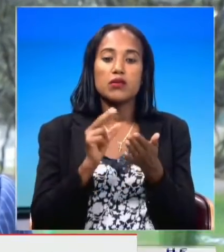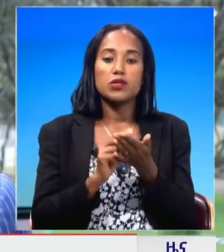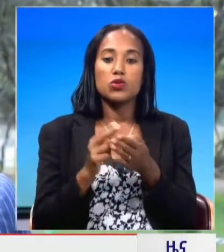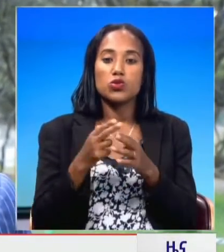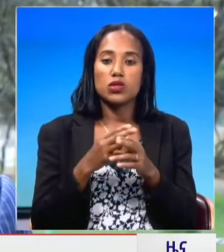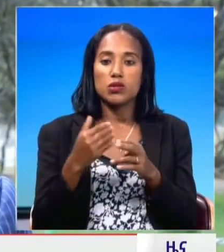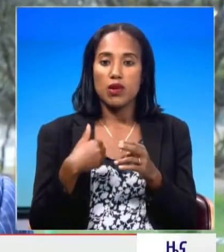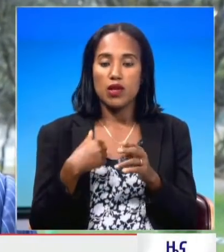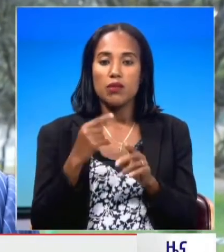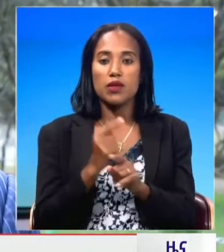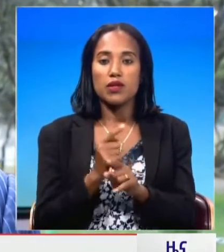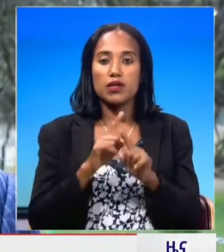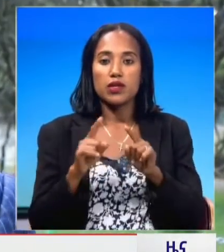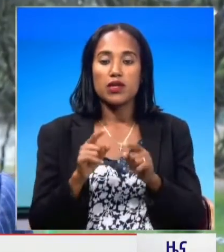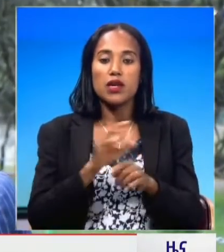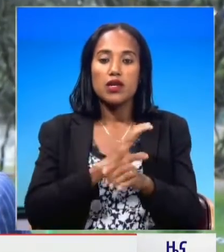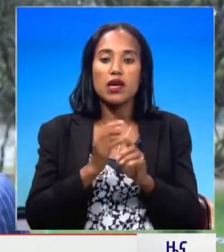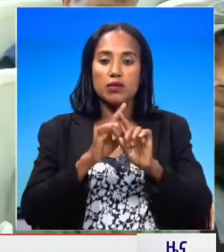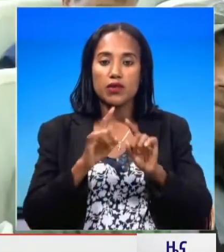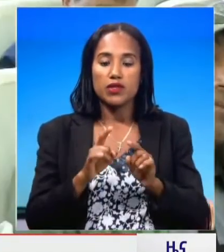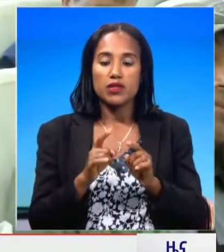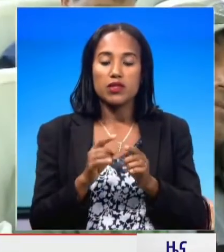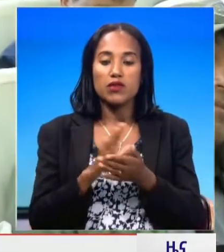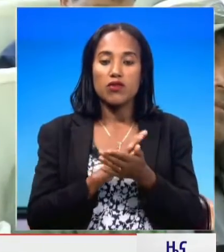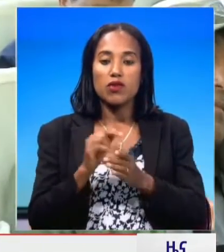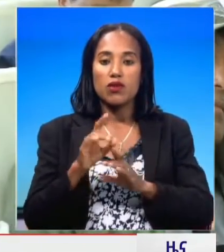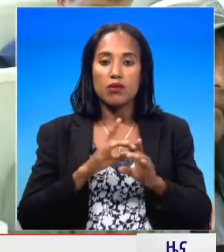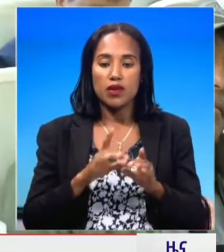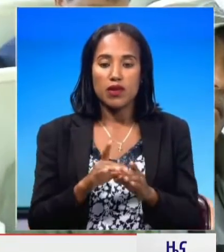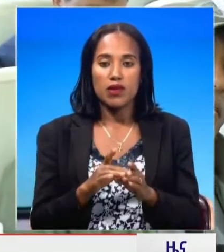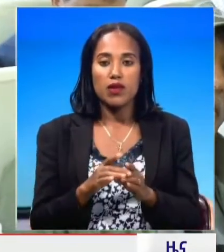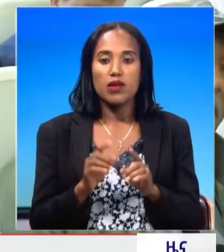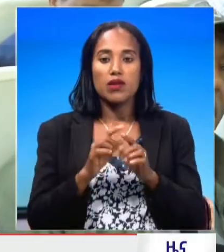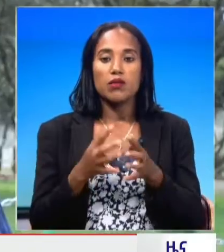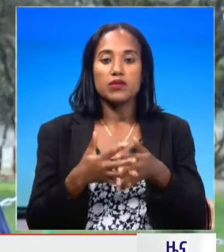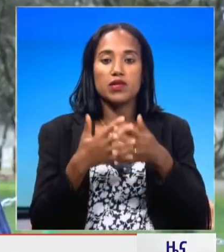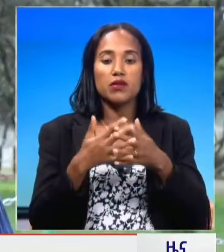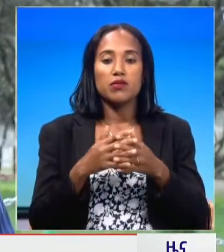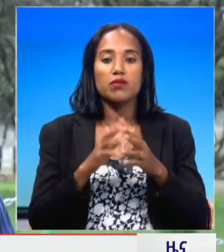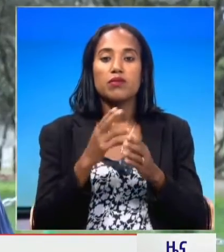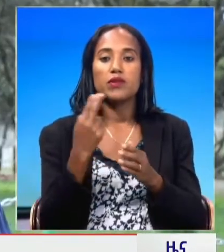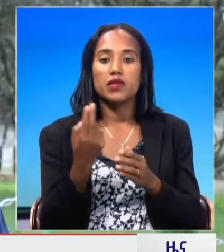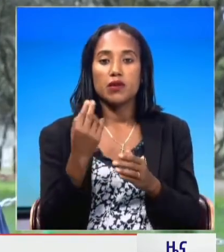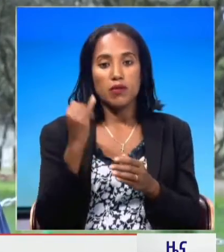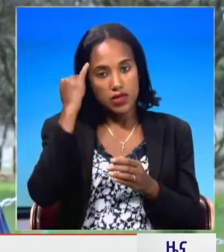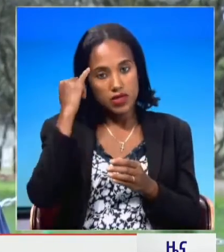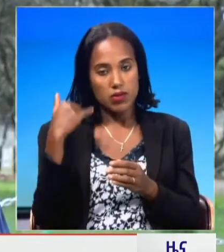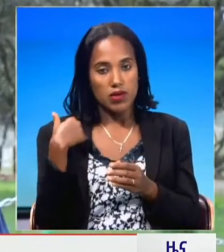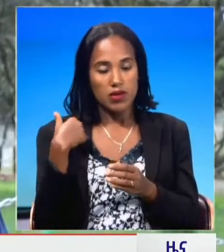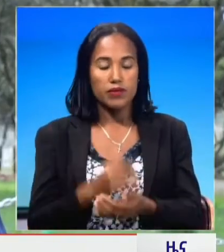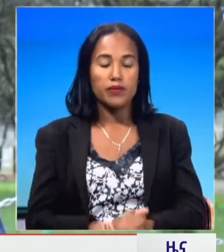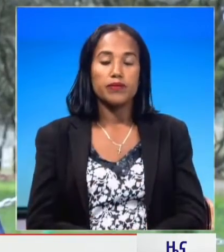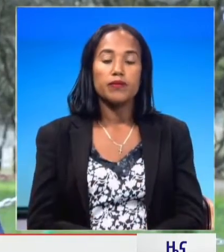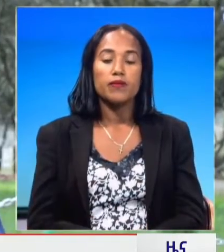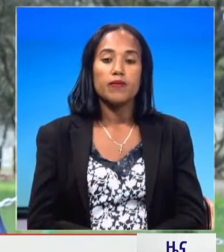አለ። በእርግጥ ግን እንደ አቅም ግን ተሳትፎች ለማድረግ ሜካናይዜሽን ላይ በሰፊው ለመንቀሳቀስ ሀሳቡ አለን፣ በሀሳብ ደረጃ ማለት